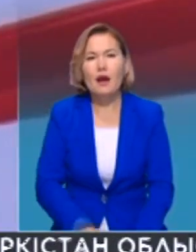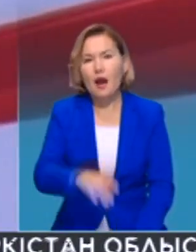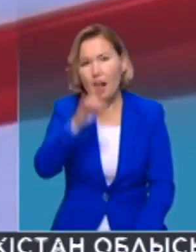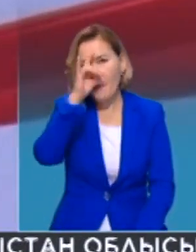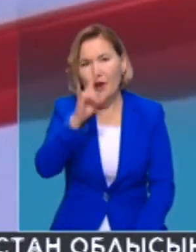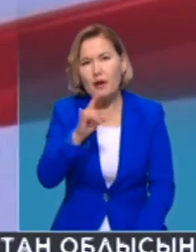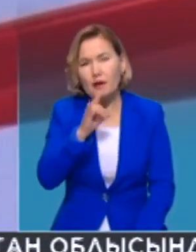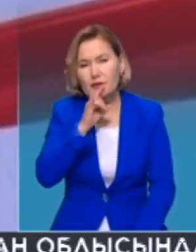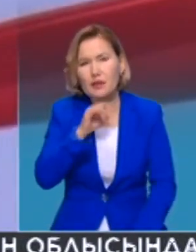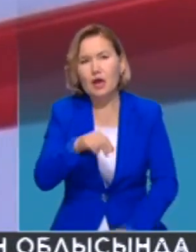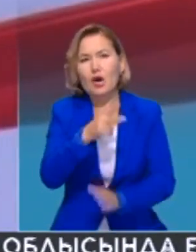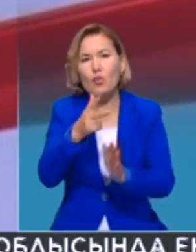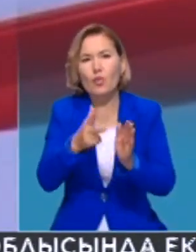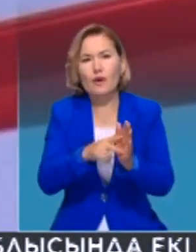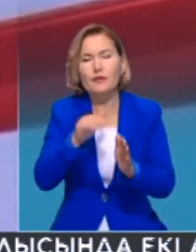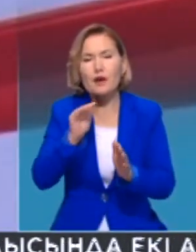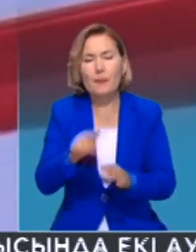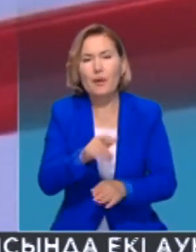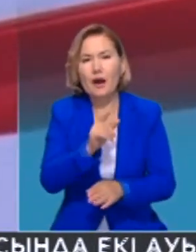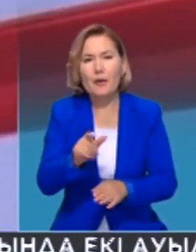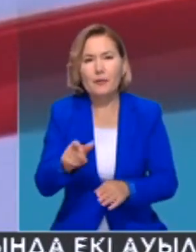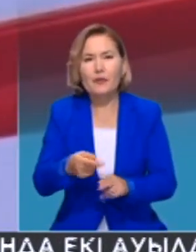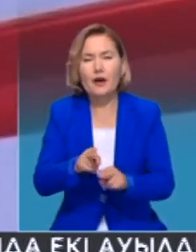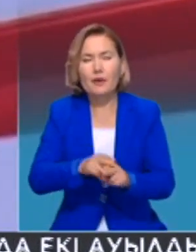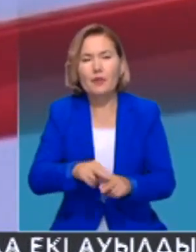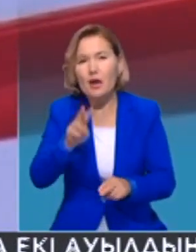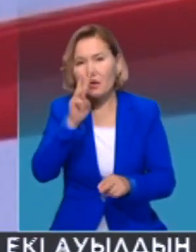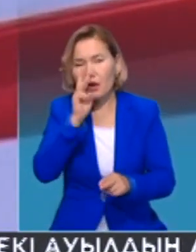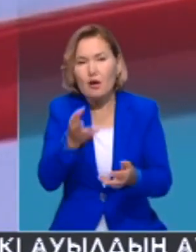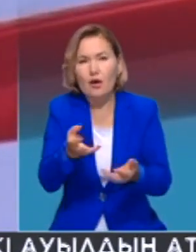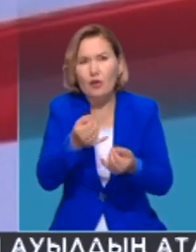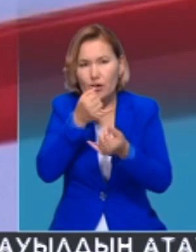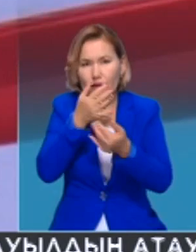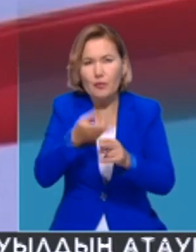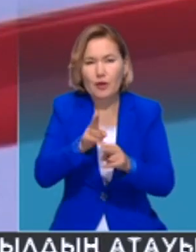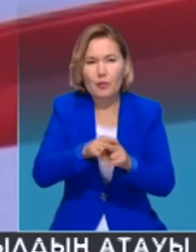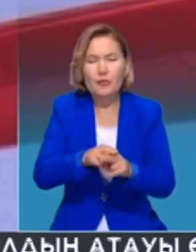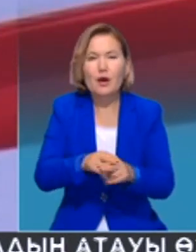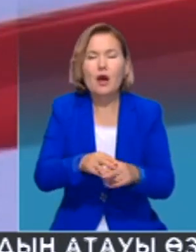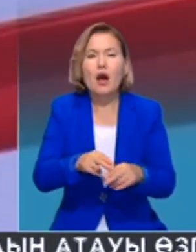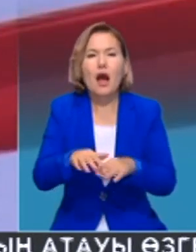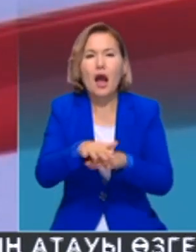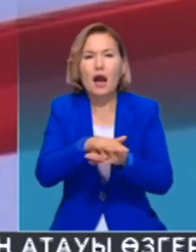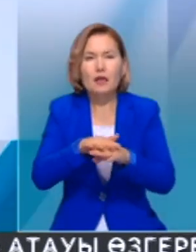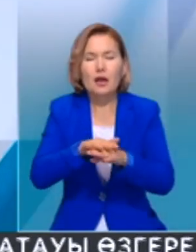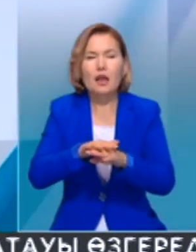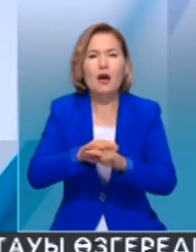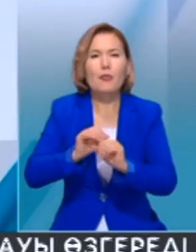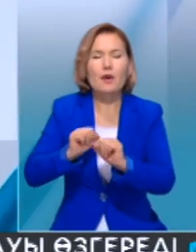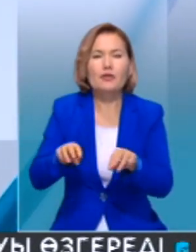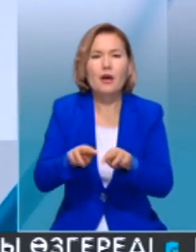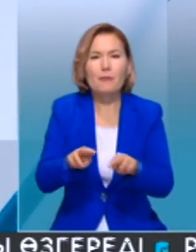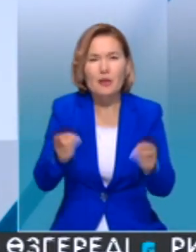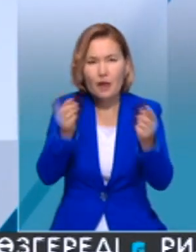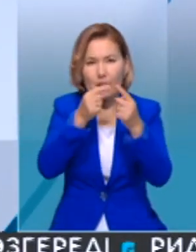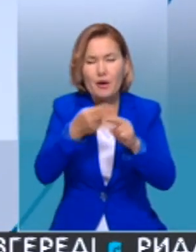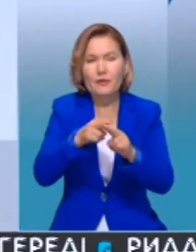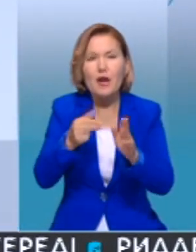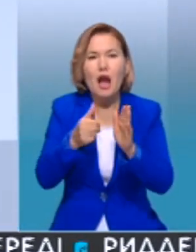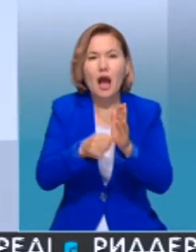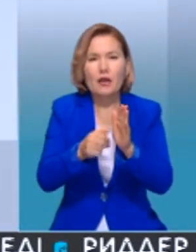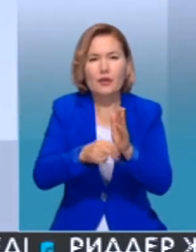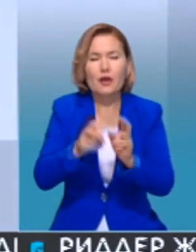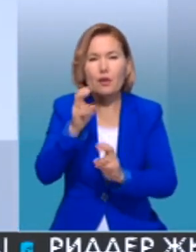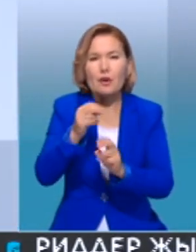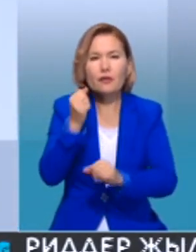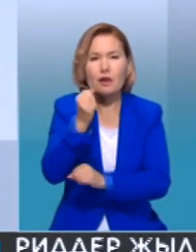Жалғастырайық. Қазақстанда 18 мыңнан астам адам еңбек ақысын ала алмай жүр. Еңбек және халықты әлеуметтік қорғау министрлігінің мәліметінше 600-ге